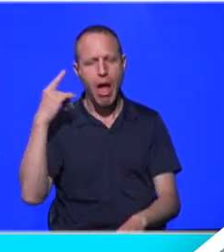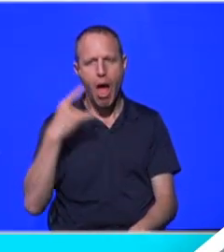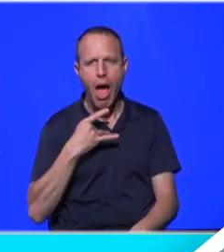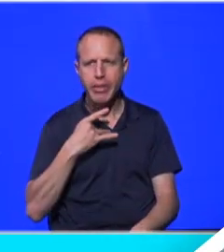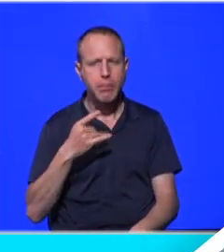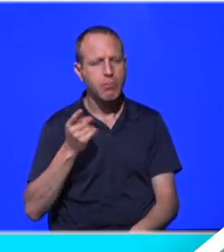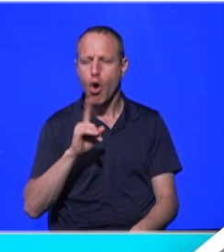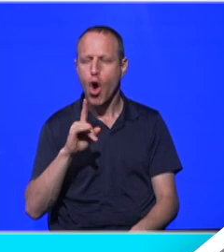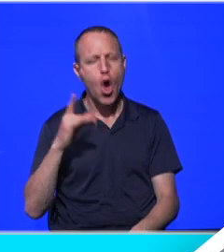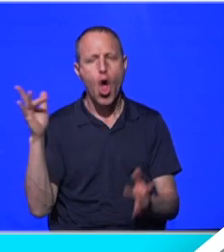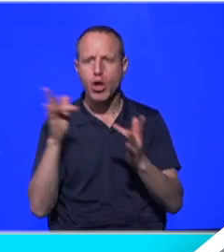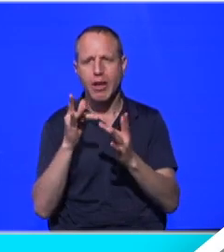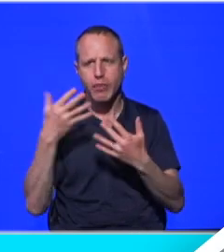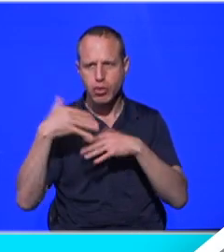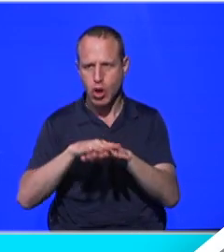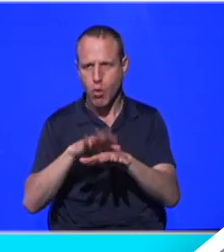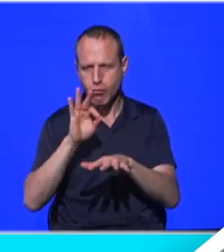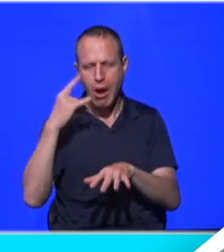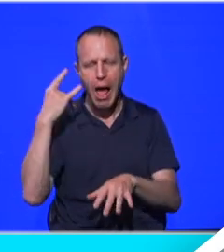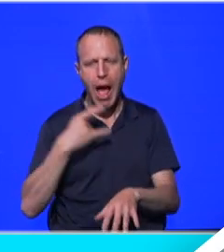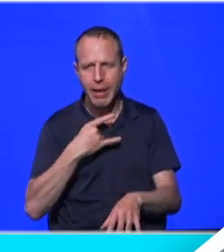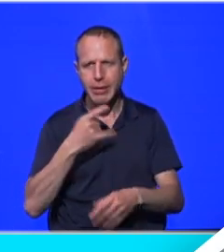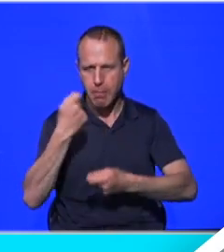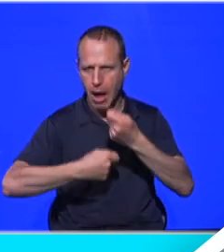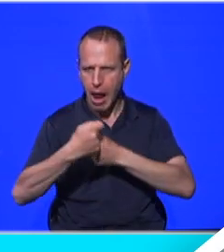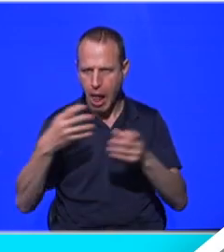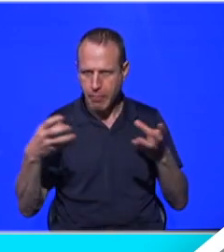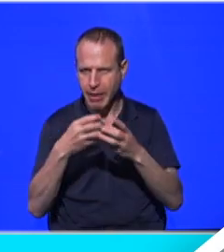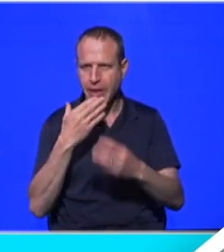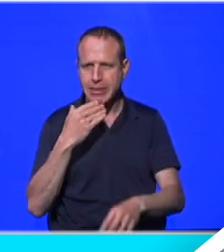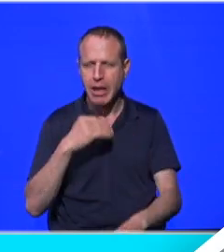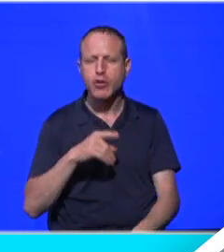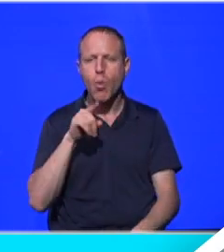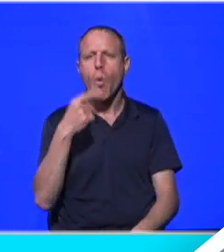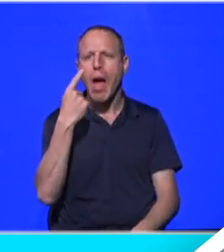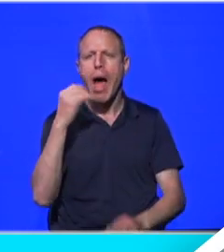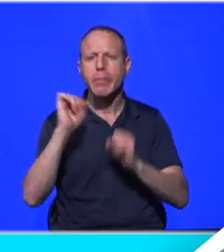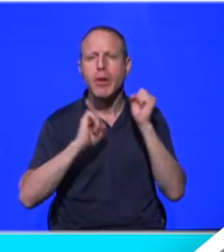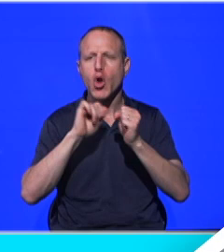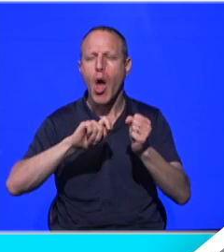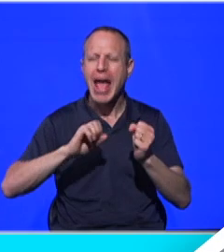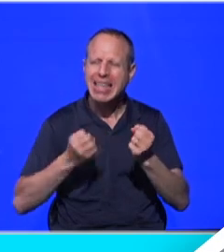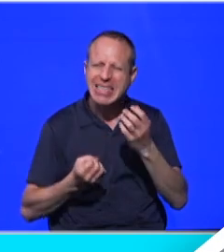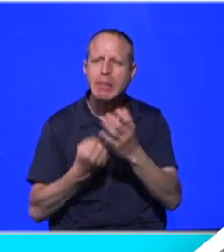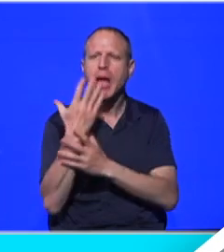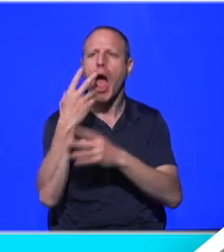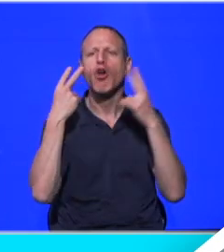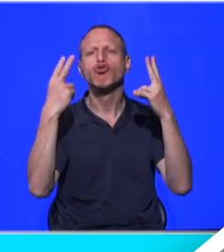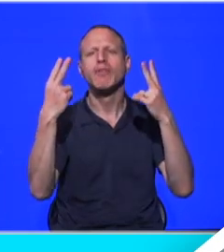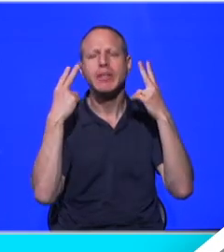אויב. השילוב של החרדים בכלכלה ובחברה הישראלית הוא אחד ממנועי הצמיחה החשובים